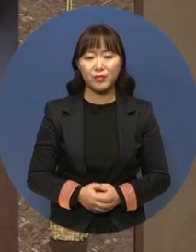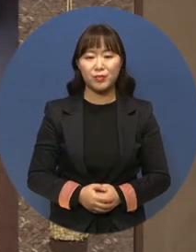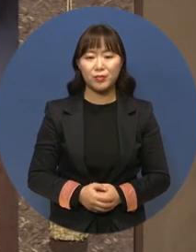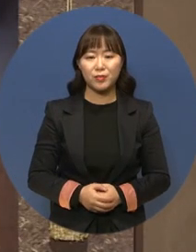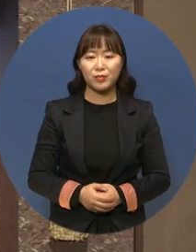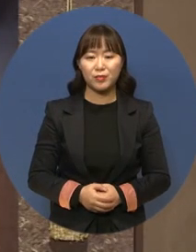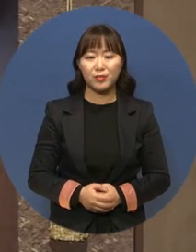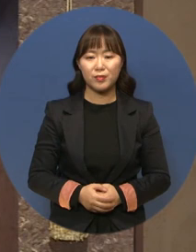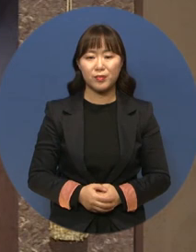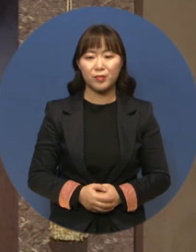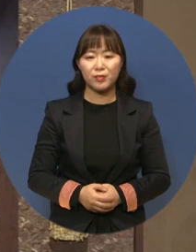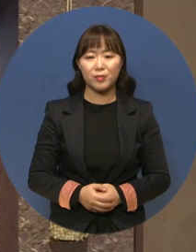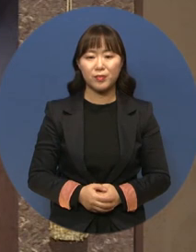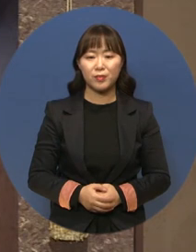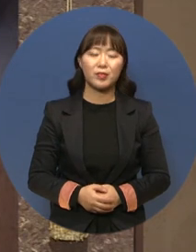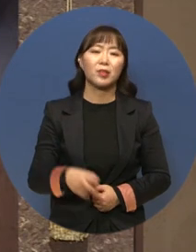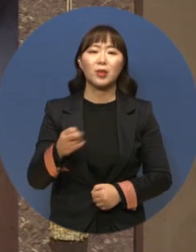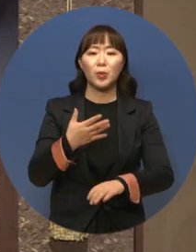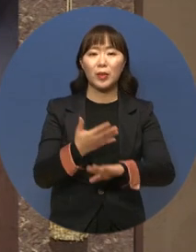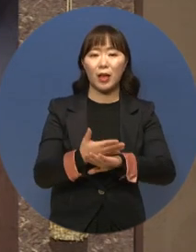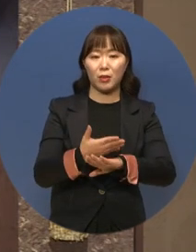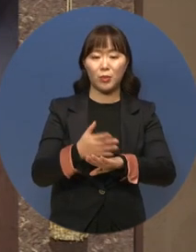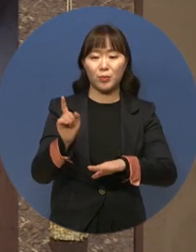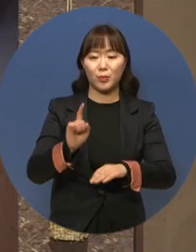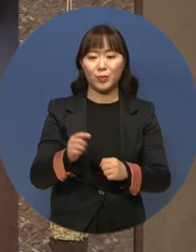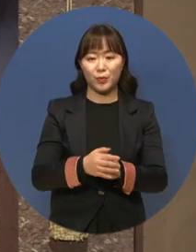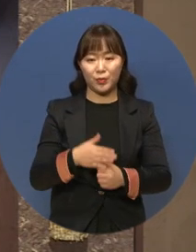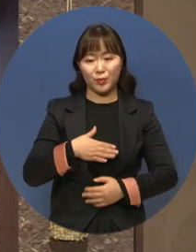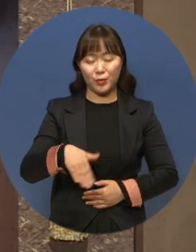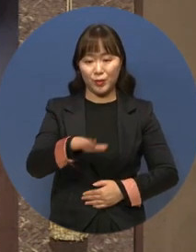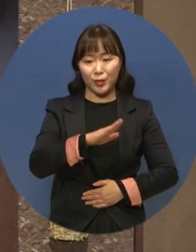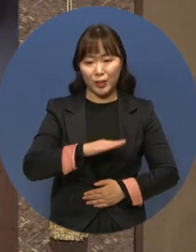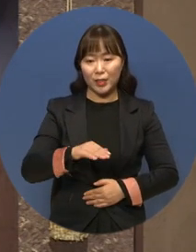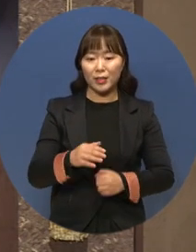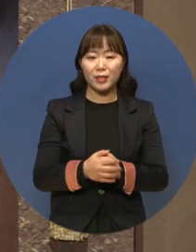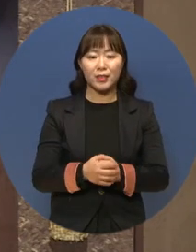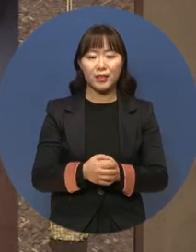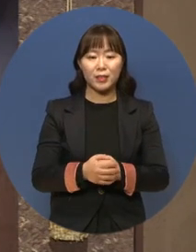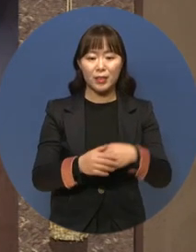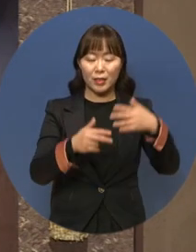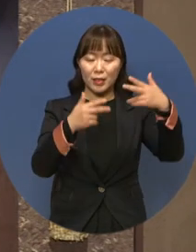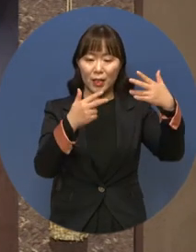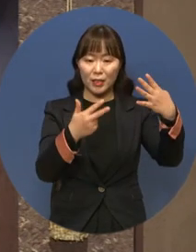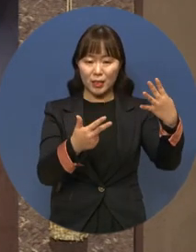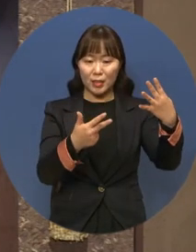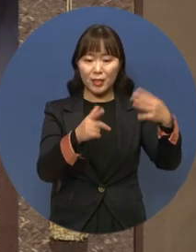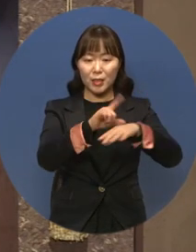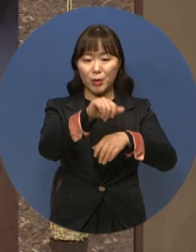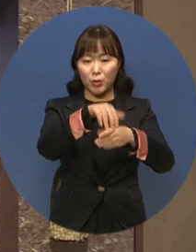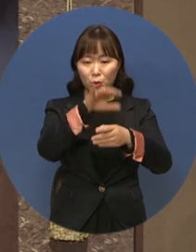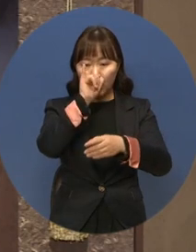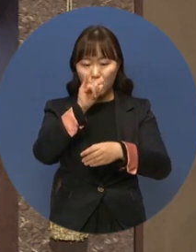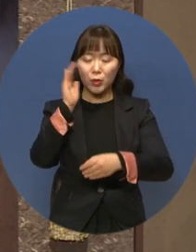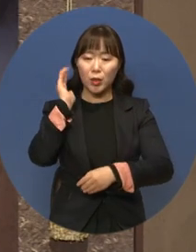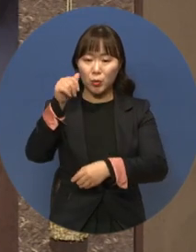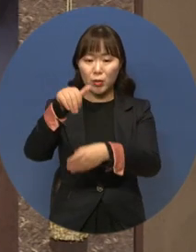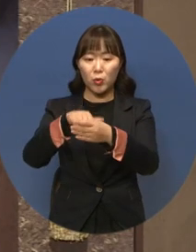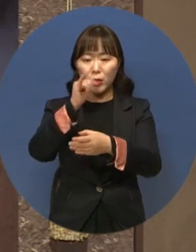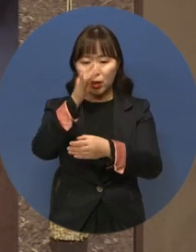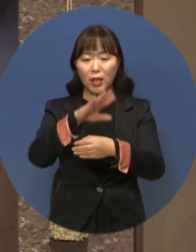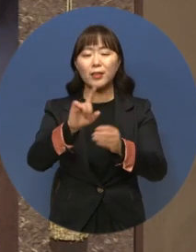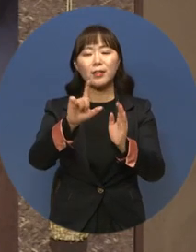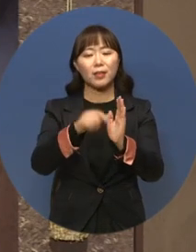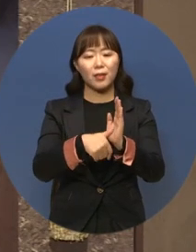네. 또 다른 부분들은 저희 이제 4.7 지방선거도 있고 대선도 있고 그런데 이